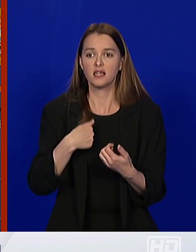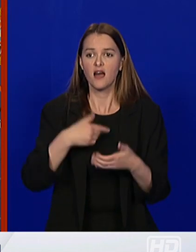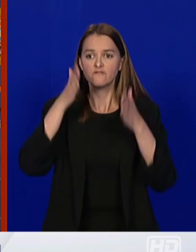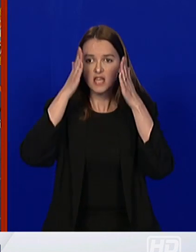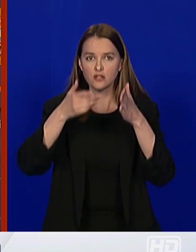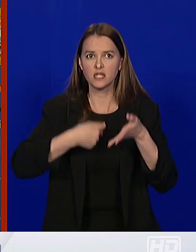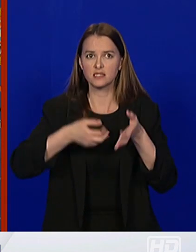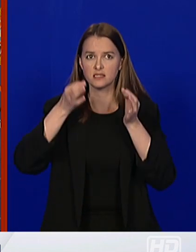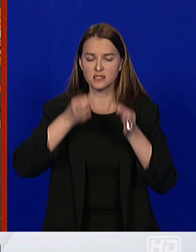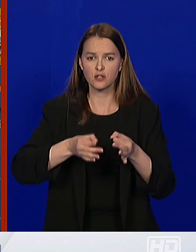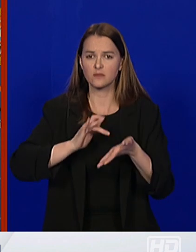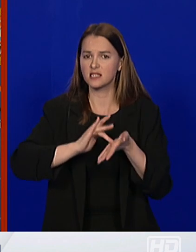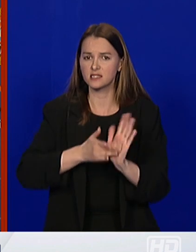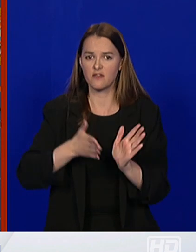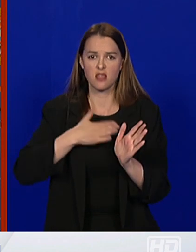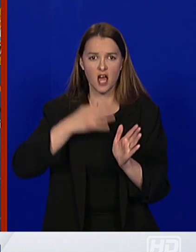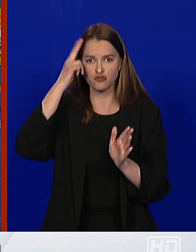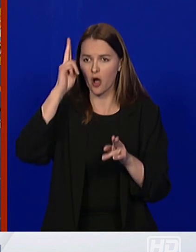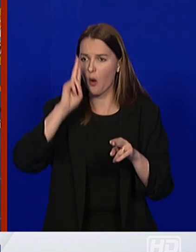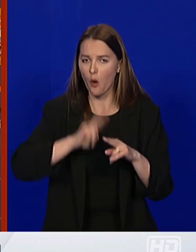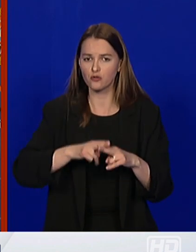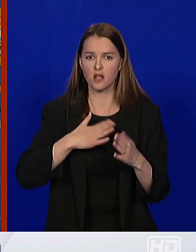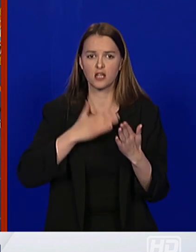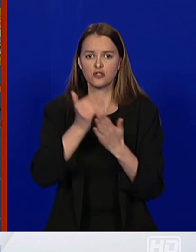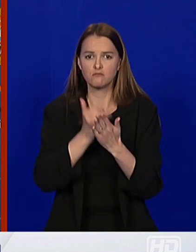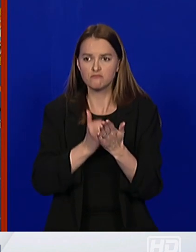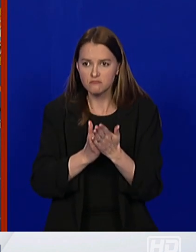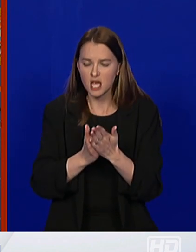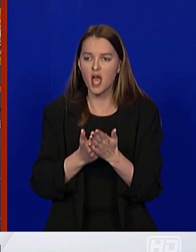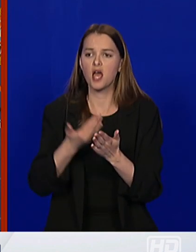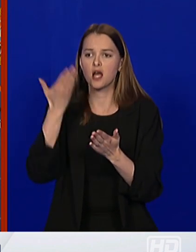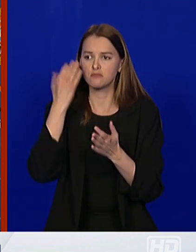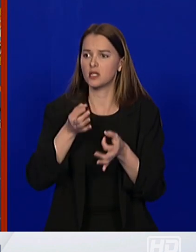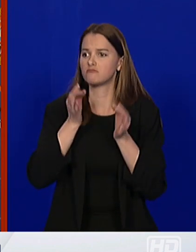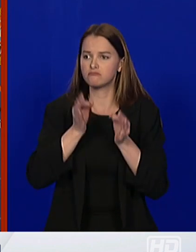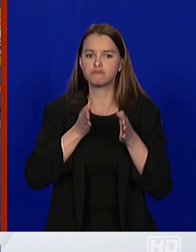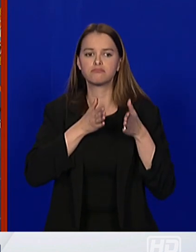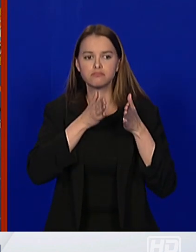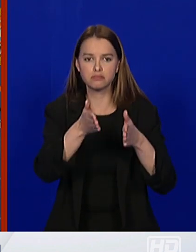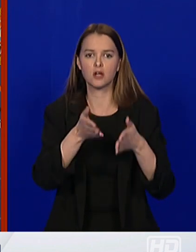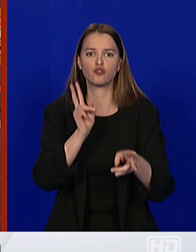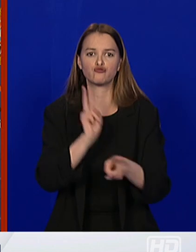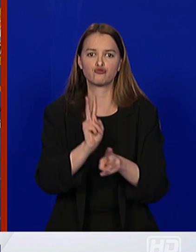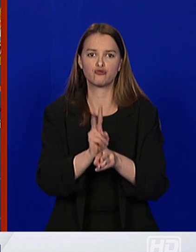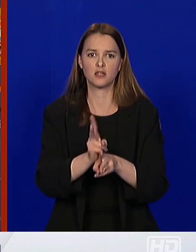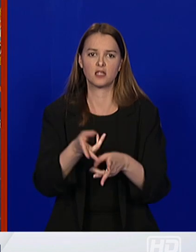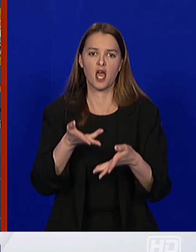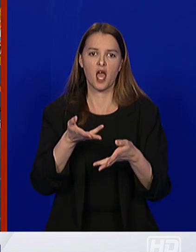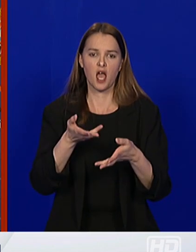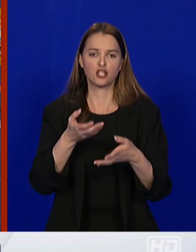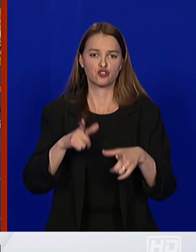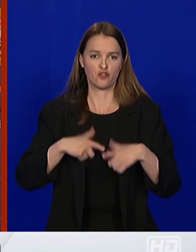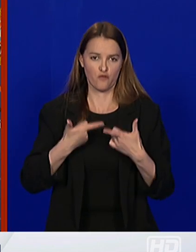da su sve naše odluke, sve naše mjere bile primjerene, usmjerene čuvanju života hrvatskih